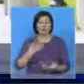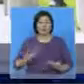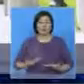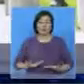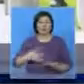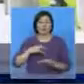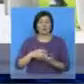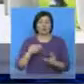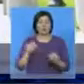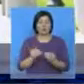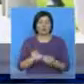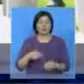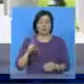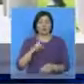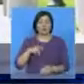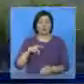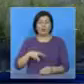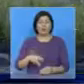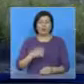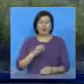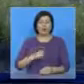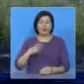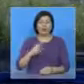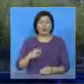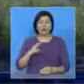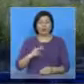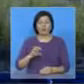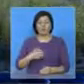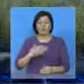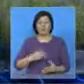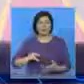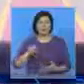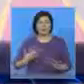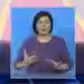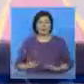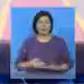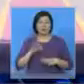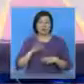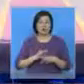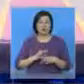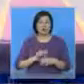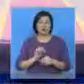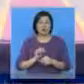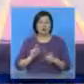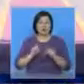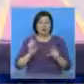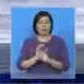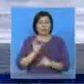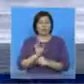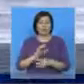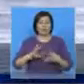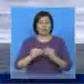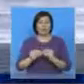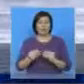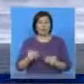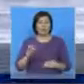тұрғындары. Сонымен бірге Құрымтау, Мәртөк, Алға, Қарғалы, Қобда және Мұғалжар аудандарының тұрғындары да ауырып ауруханаға жатқызылды. Жалпы бүгінге